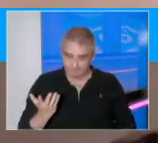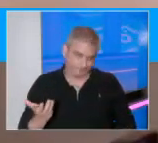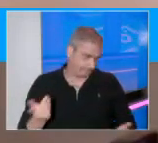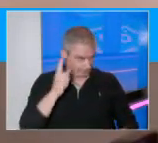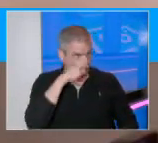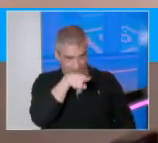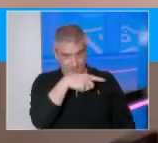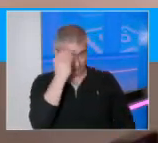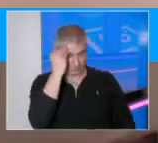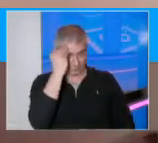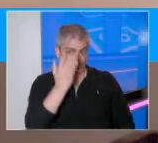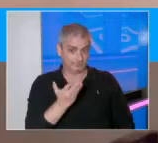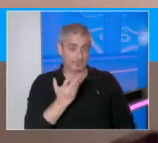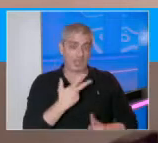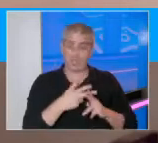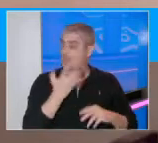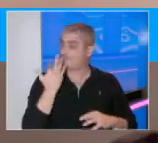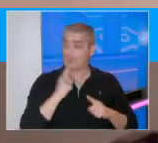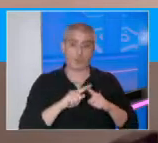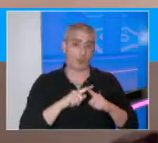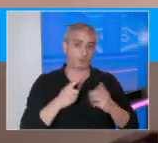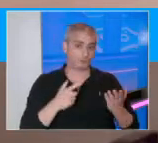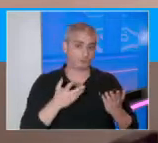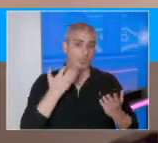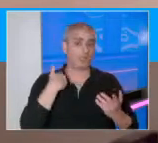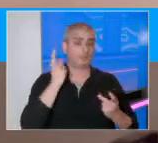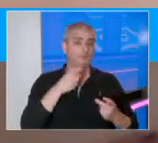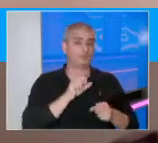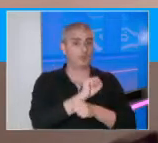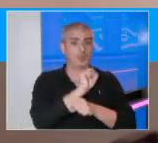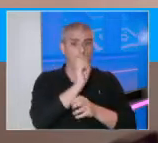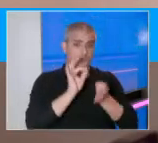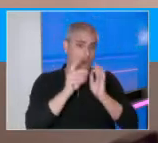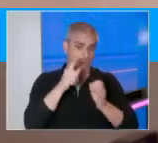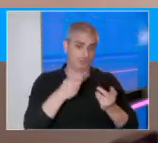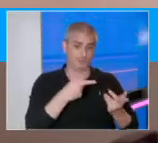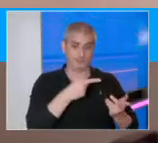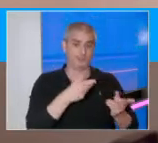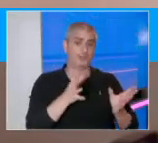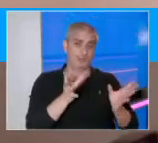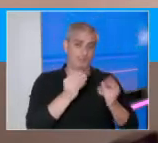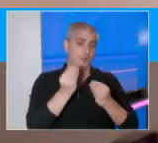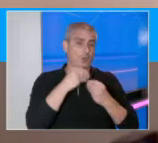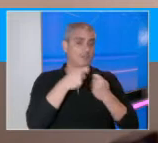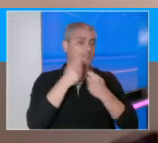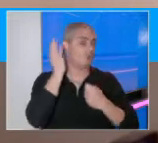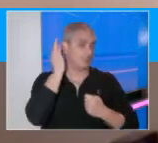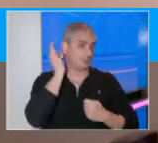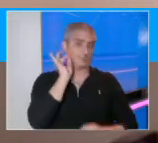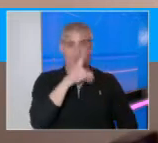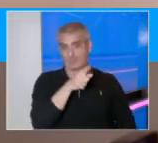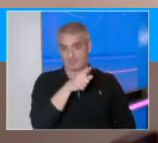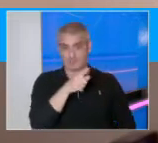יודעת אם אתם זוכרים וזוכרות, אבל רק לפני כמה חודשים היינו צריכות לעתור בעמותת איתך מעכי, יחד עם עוד ארגוני נשים,